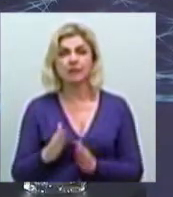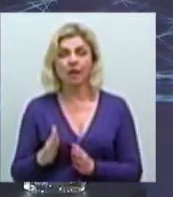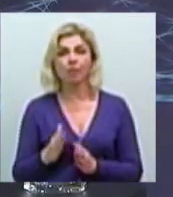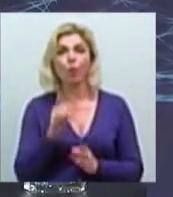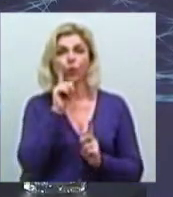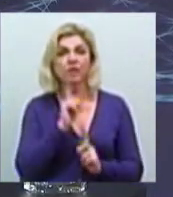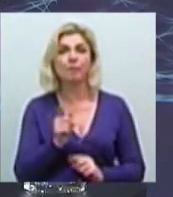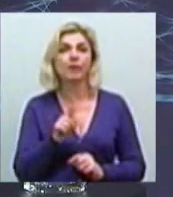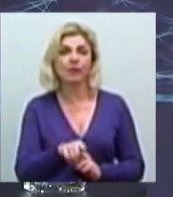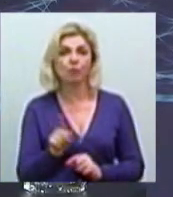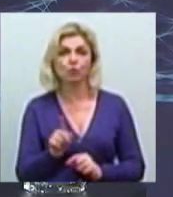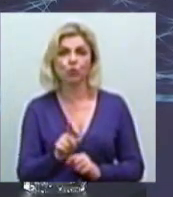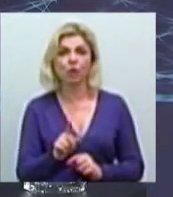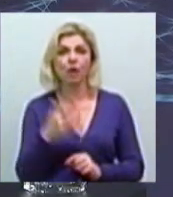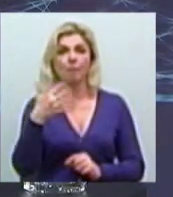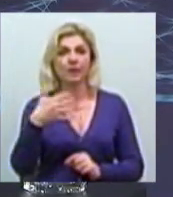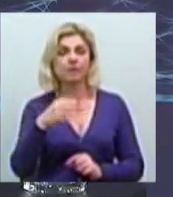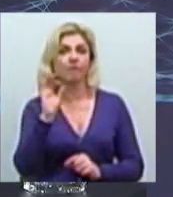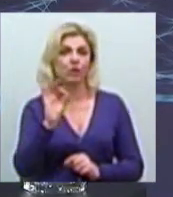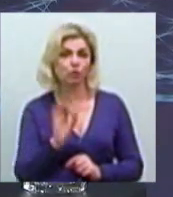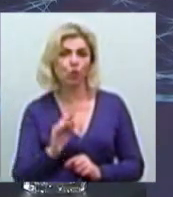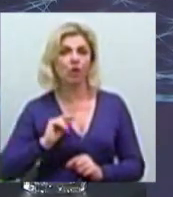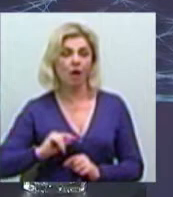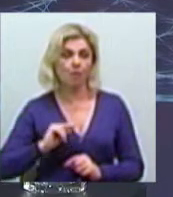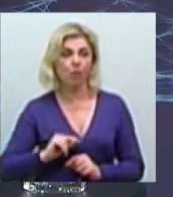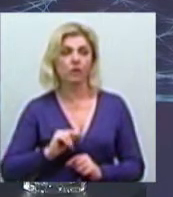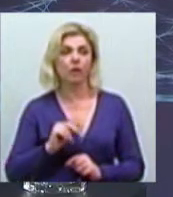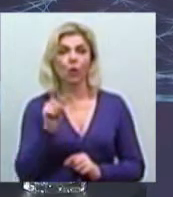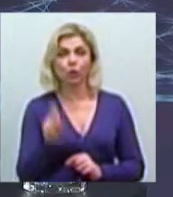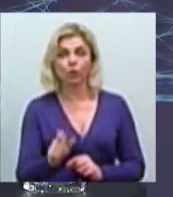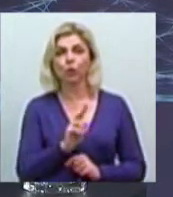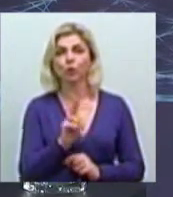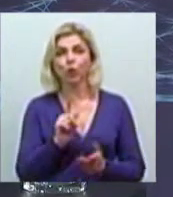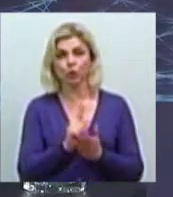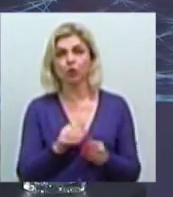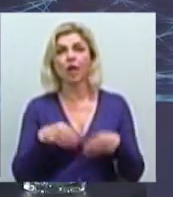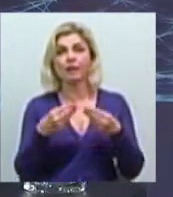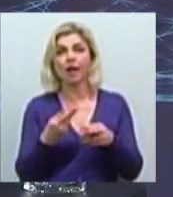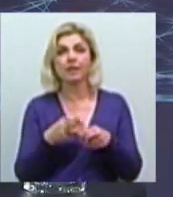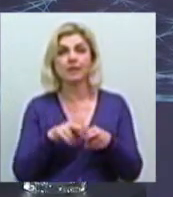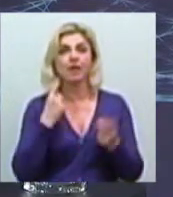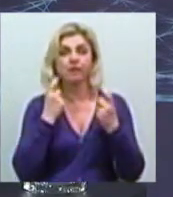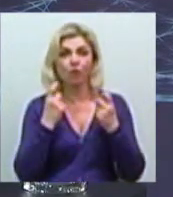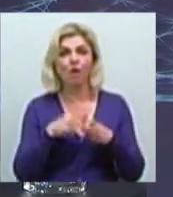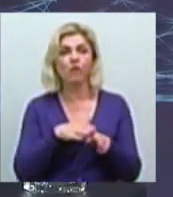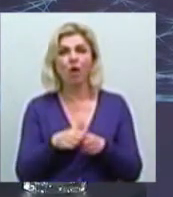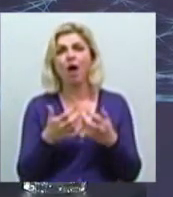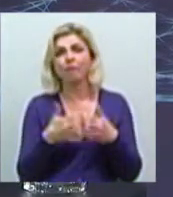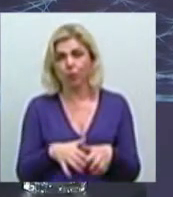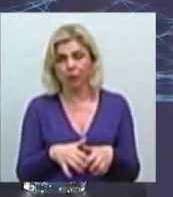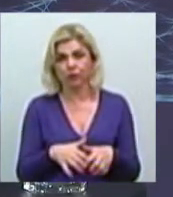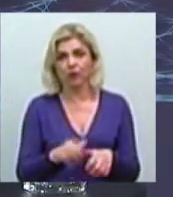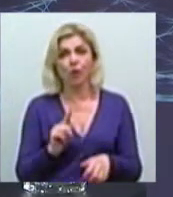зручна тим, що 50% роботи людини, яка повинна викладати ці дані, вони виконуються автоматично, тому